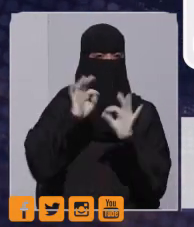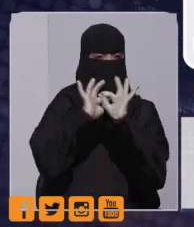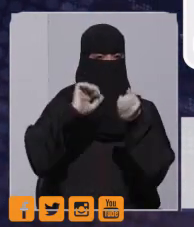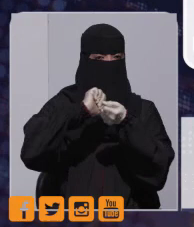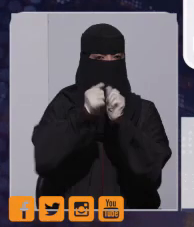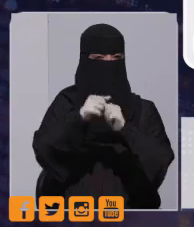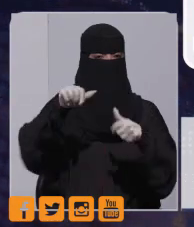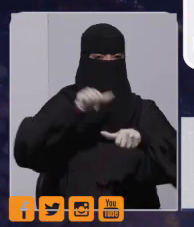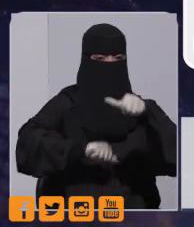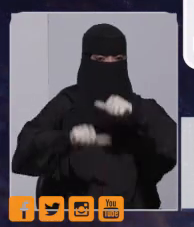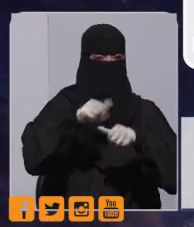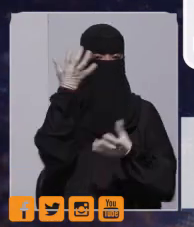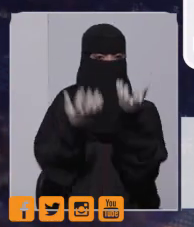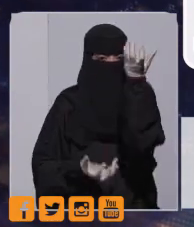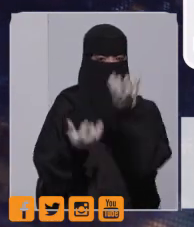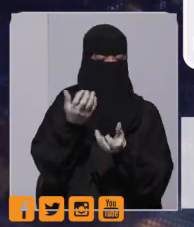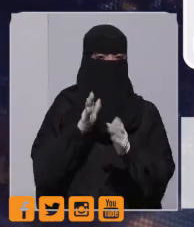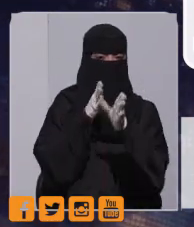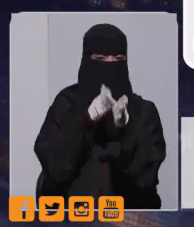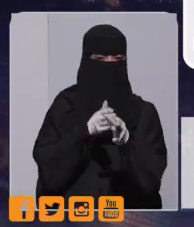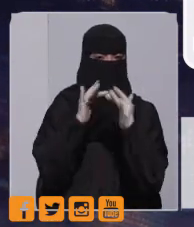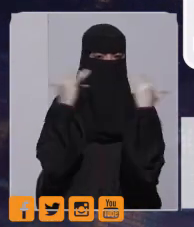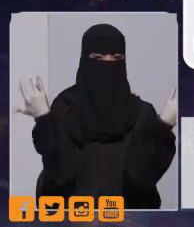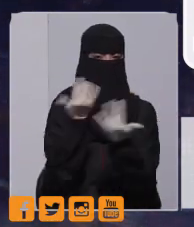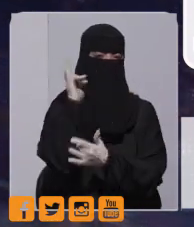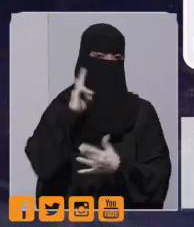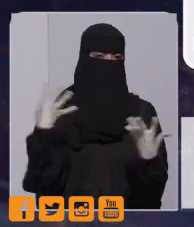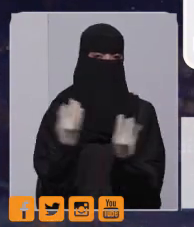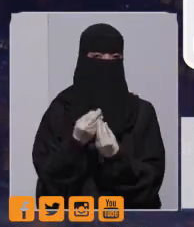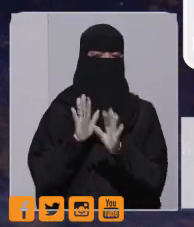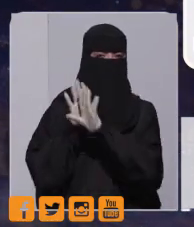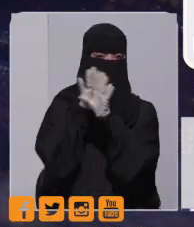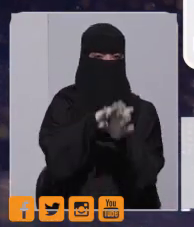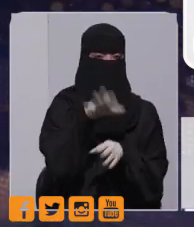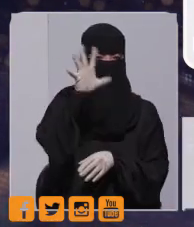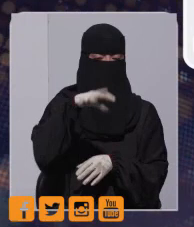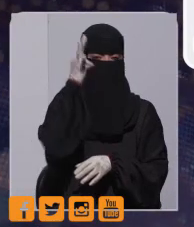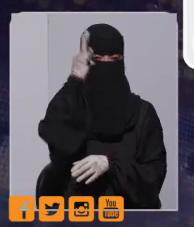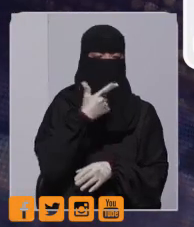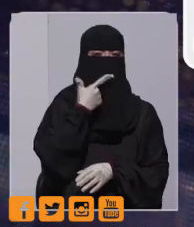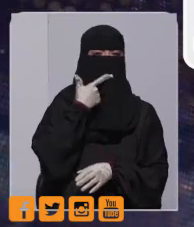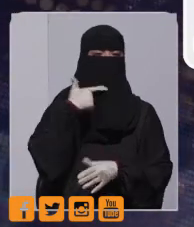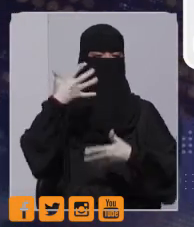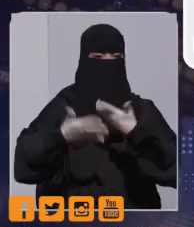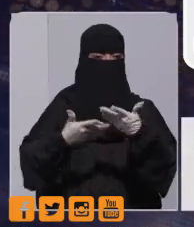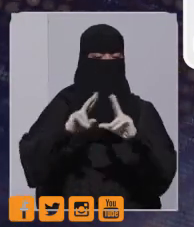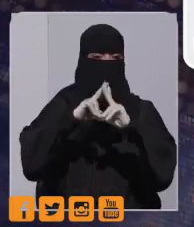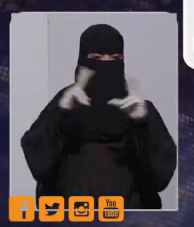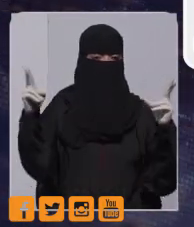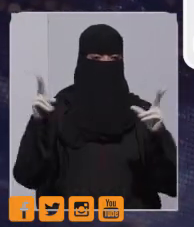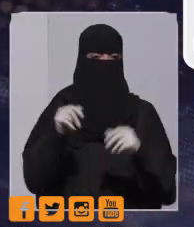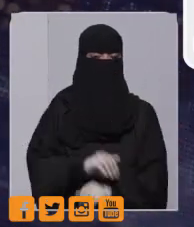الاقتصاديه والخدميه التي يقودها المجلس والحكومه والدعم الاوروبيه المطلوب تعزيزي اثر هذه